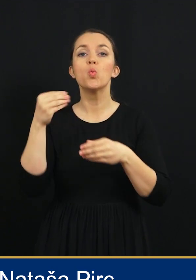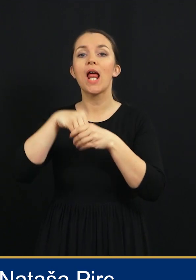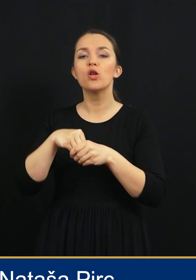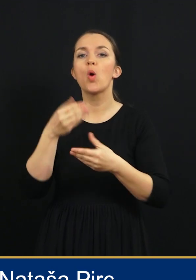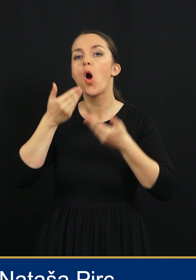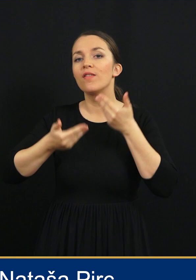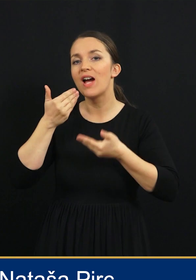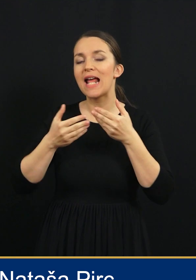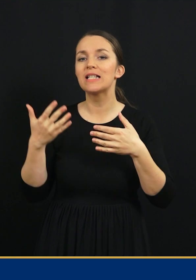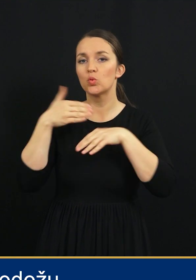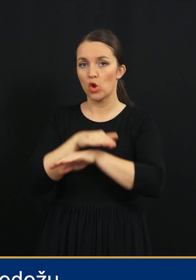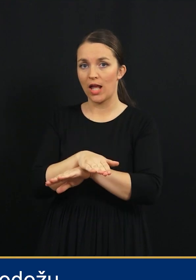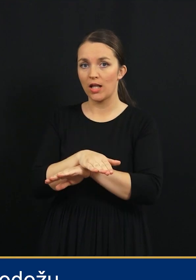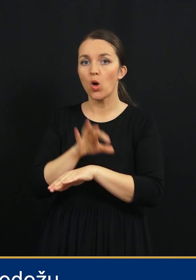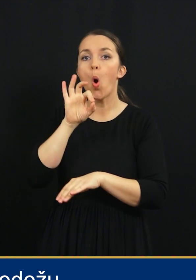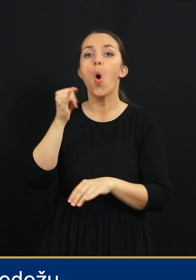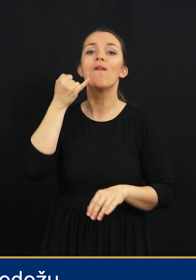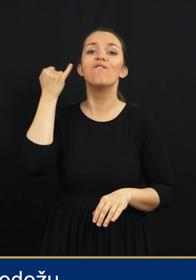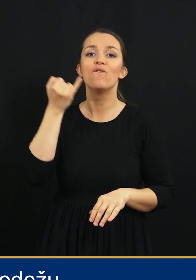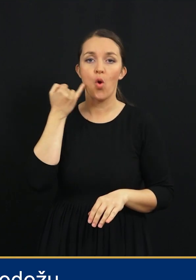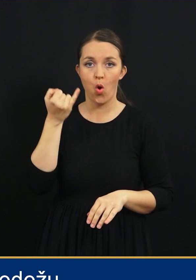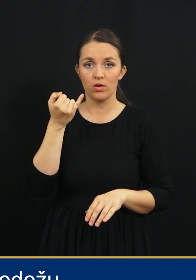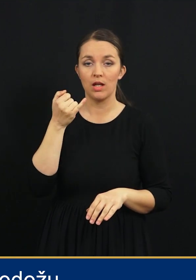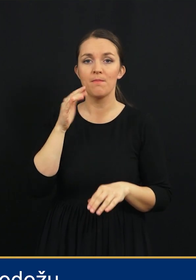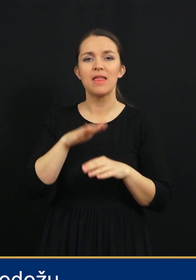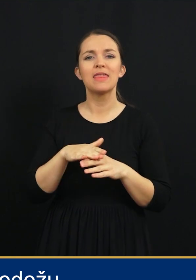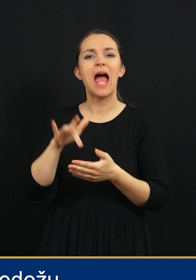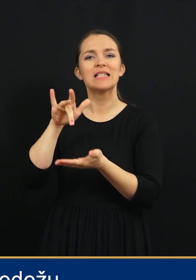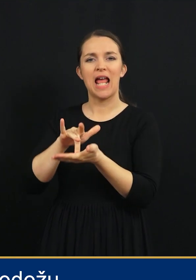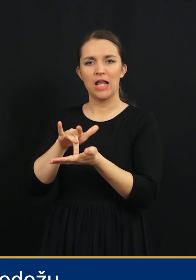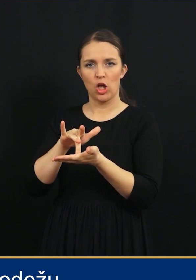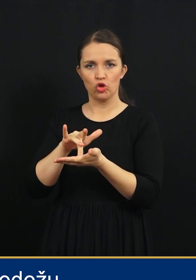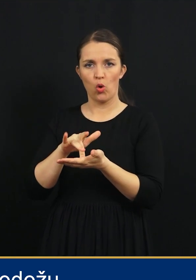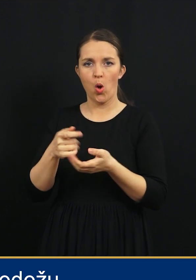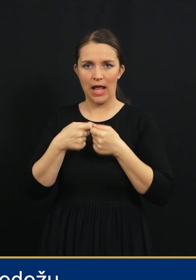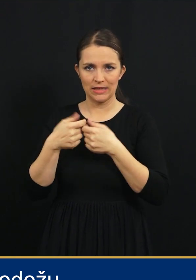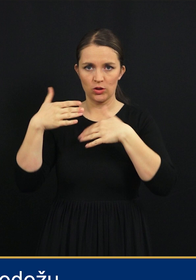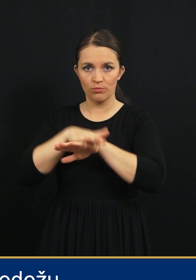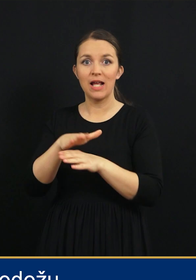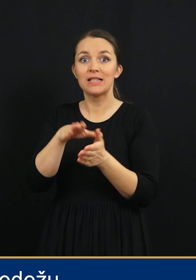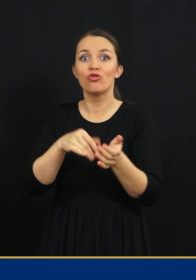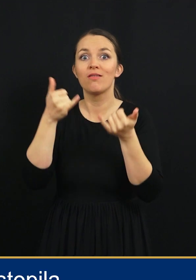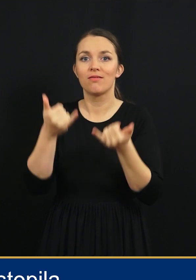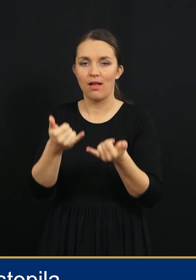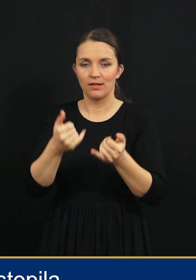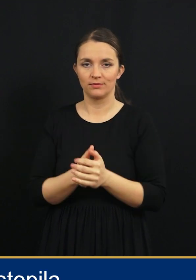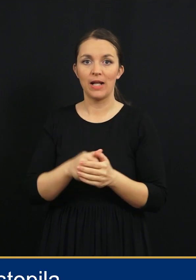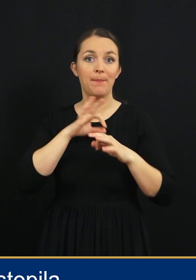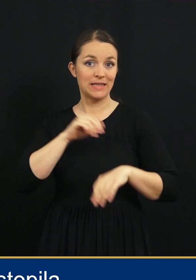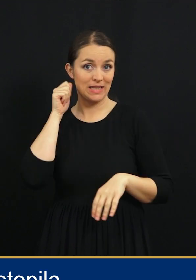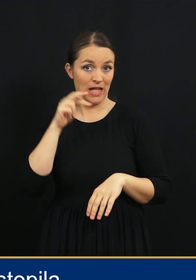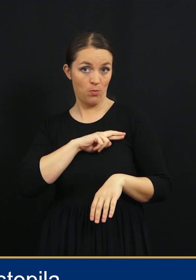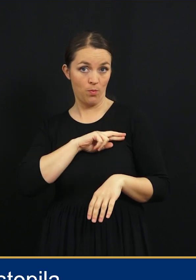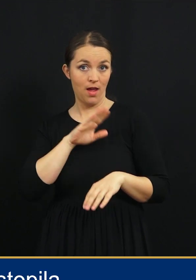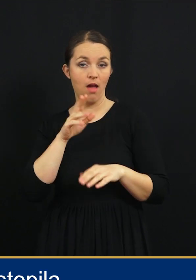udeležuje konference Združenih narodov o vodi, ki se je na sedežu Organizacije Združenih narodov začela danes. Predsednica